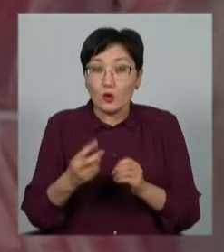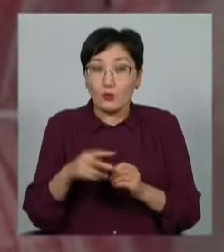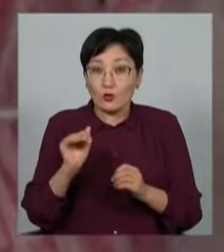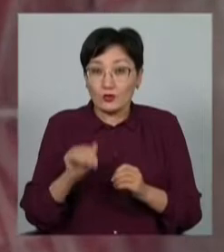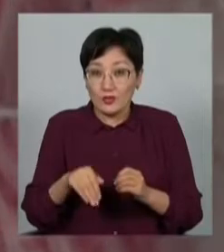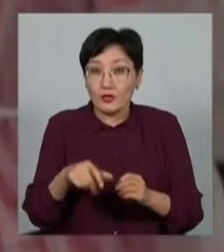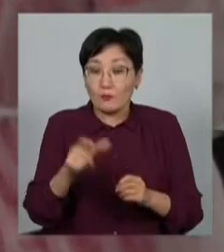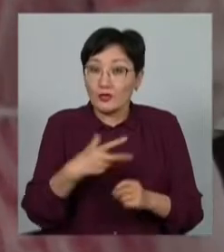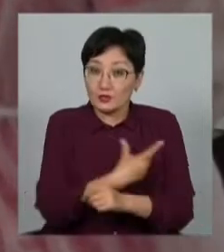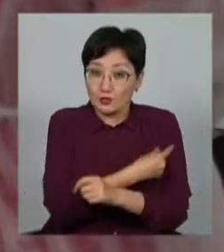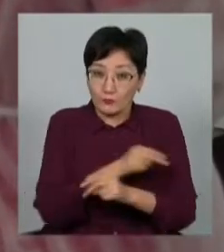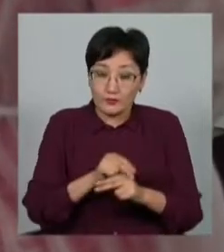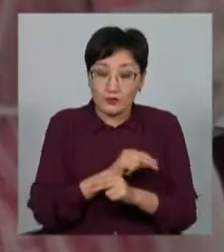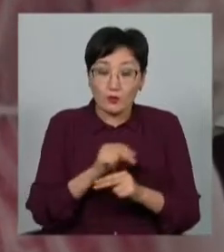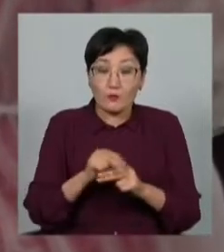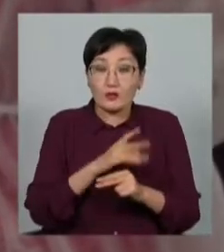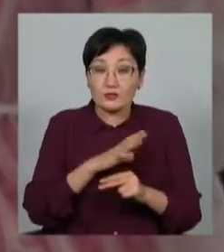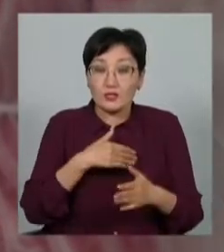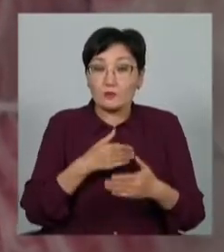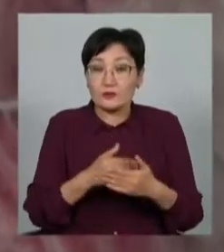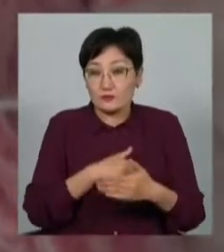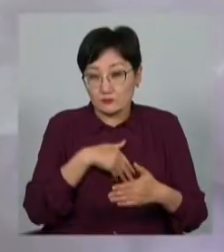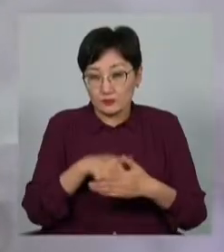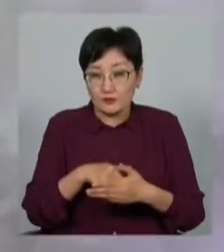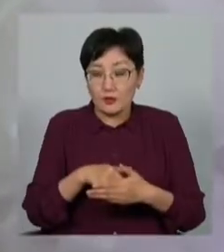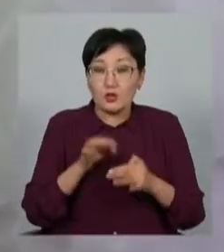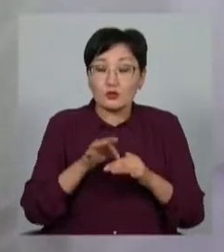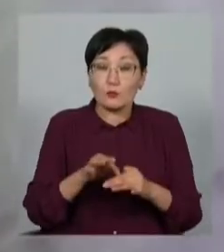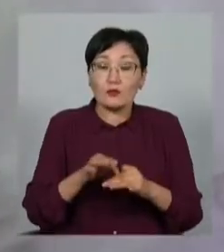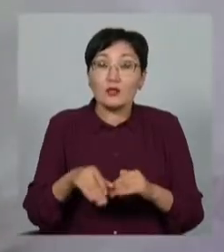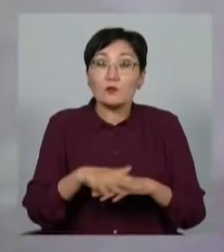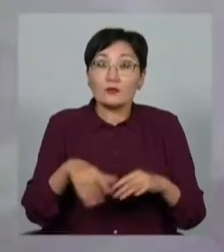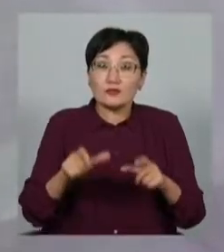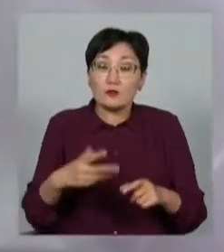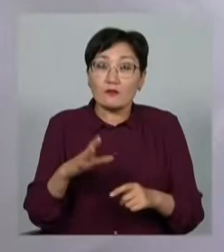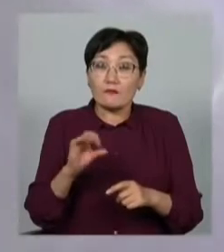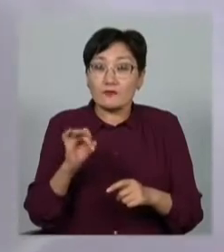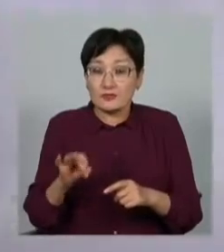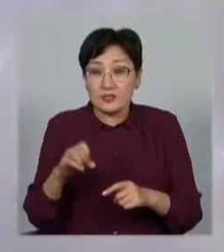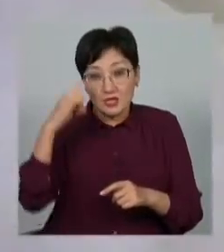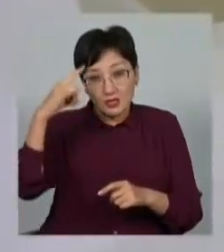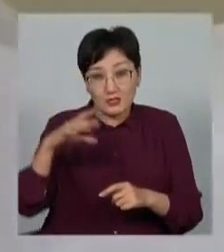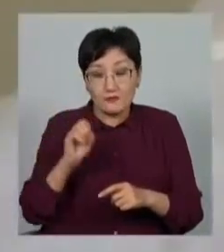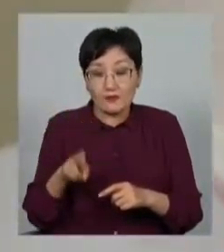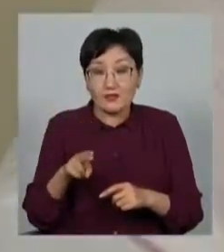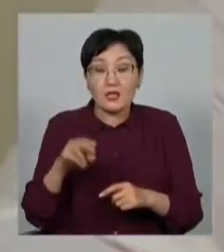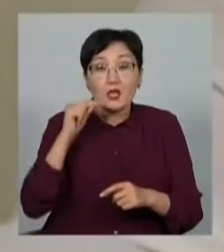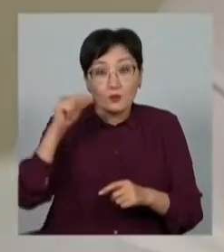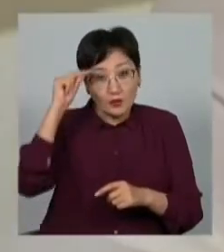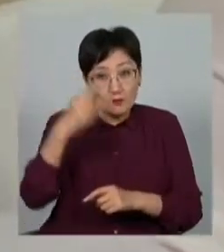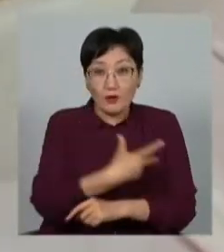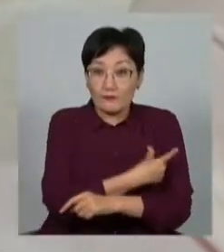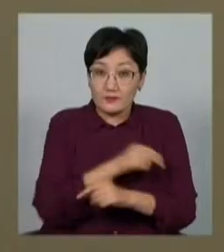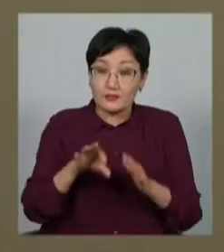екпе салынған. Бұл ретте вакцинация ерікті негізде жүзеге асырылады. Ал тұрғындар Спутник V, Казвак және Хаят Вакс екпесін